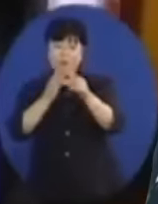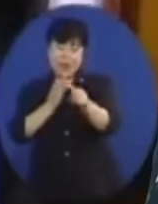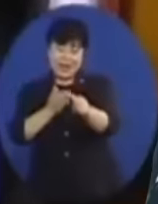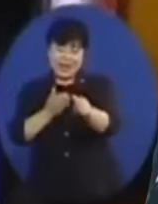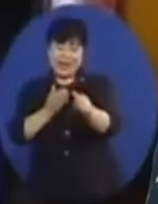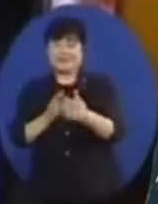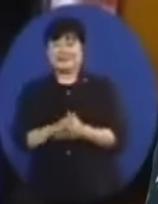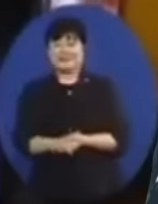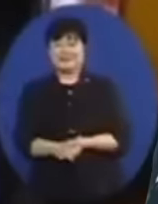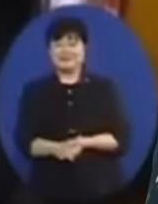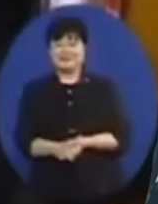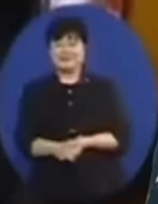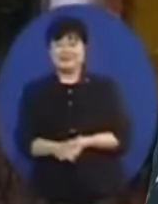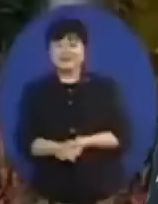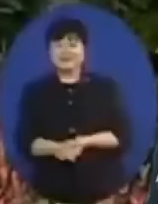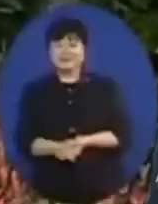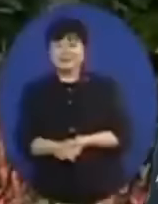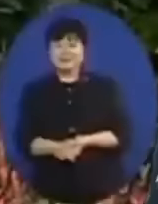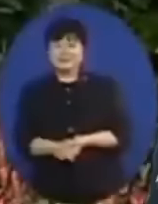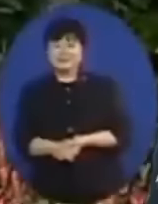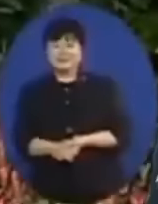도모하라.